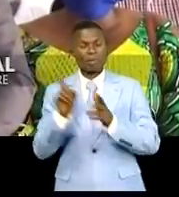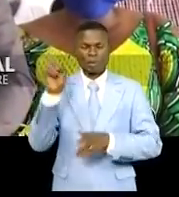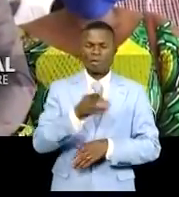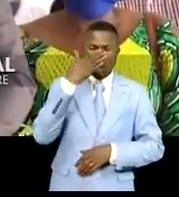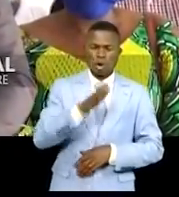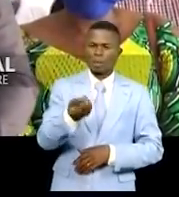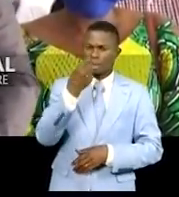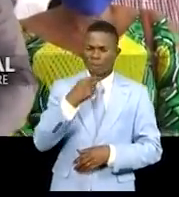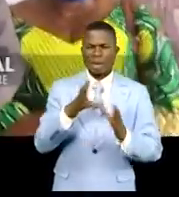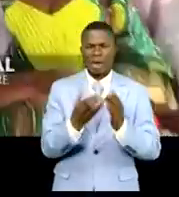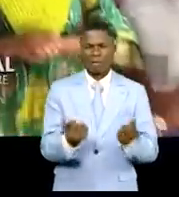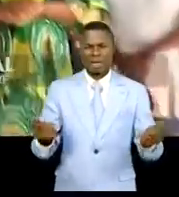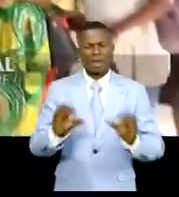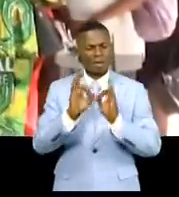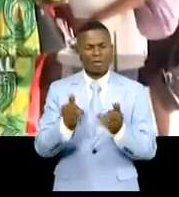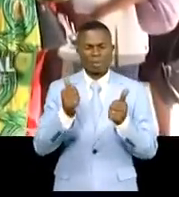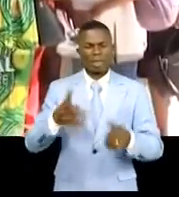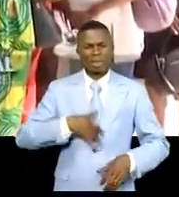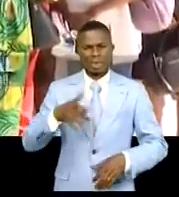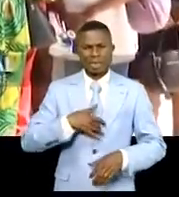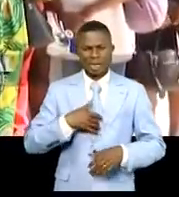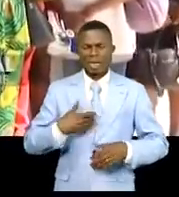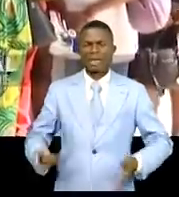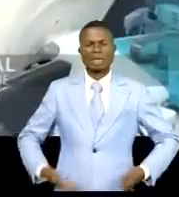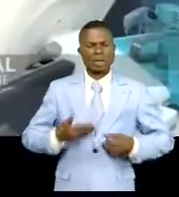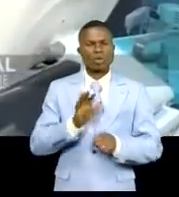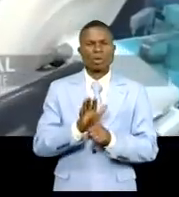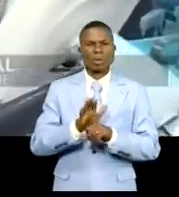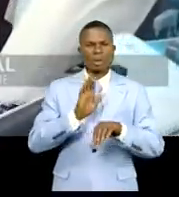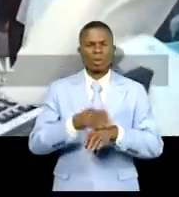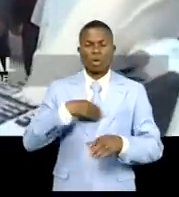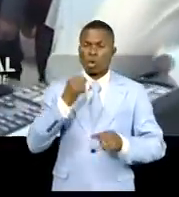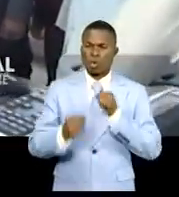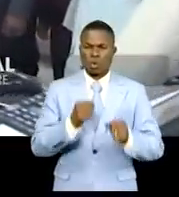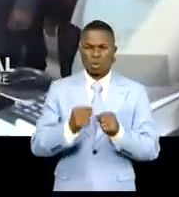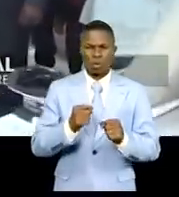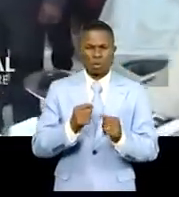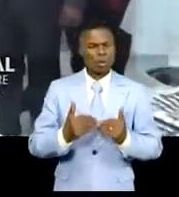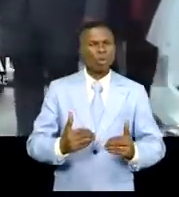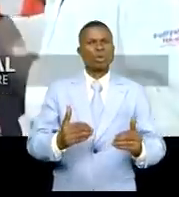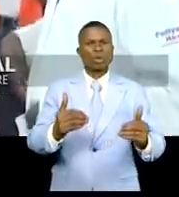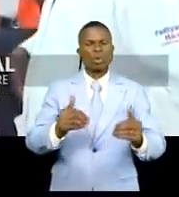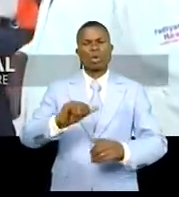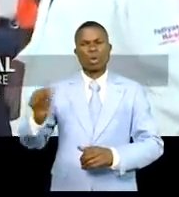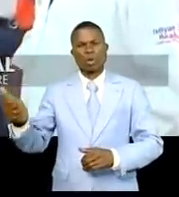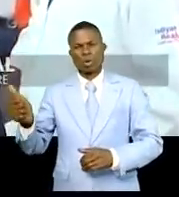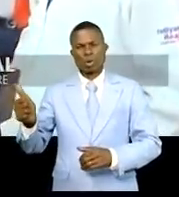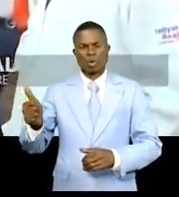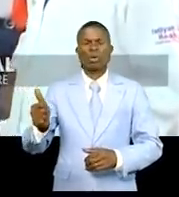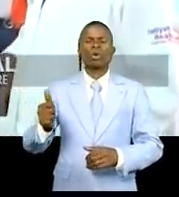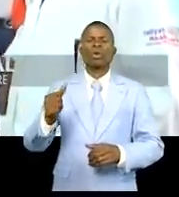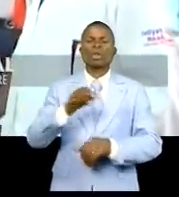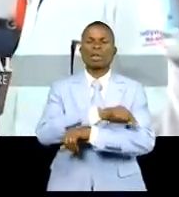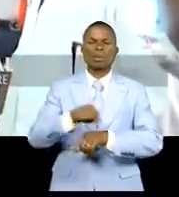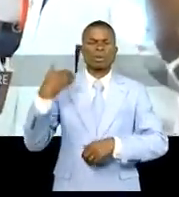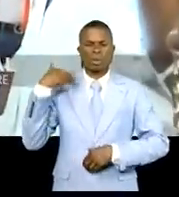enfants. C'est cela donc le sentiment que j'ai aujourd'hui de joie. Et... Des efforts qui devront se poursuivre sur d'autres volets du social